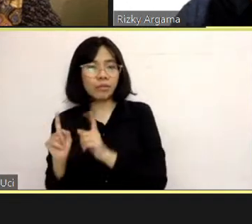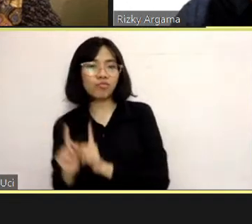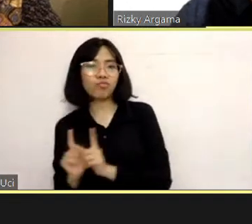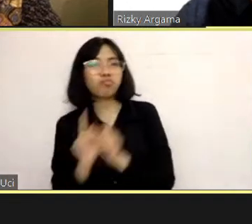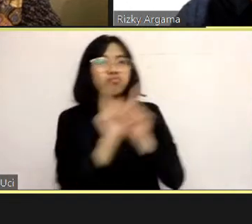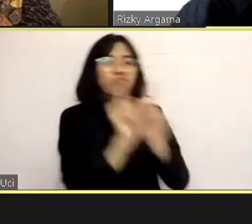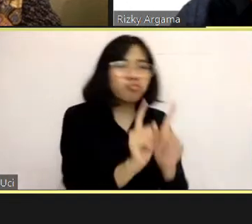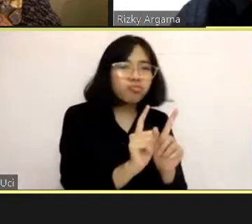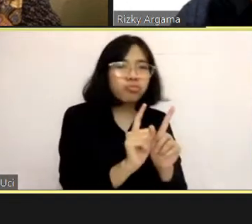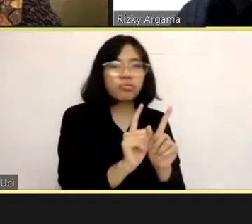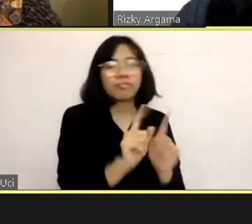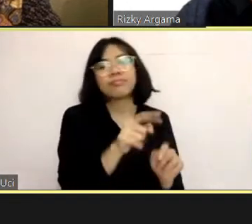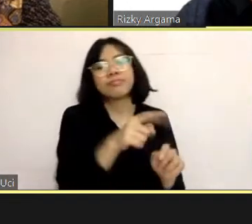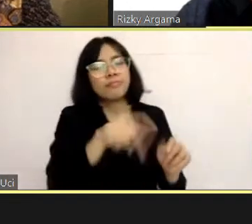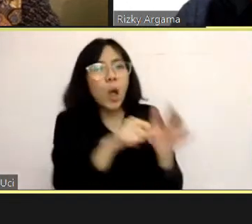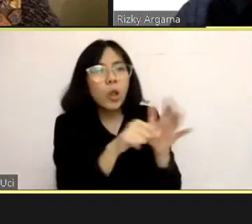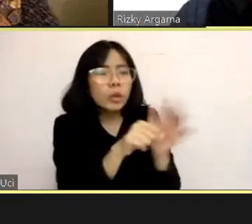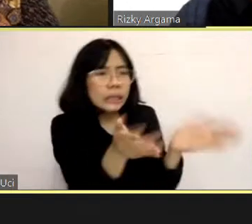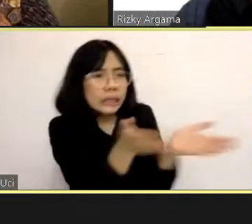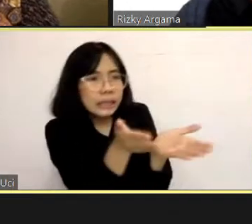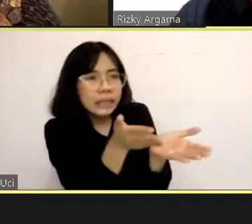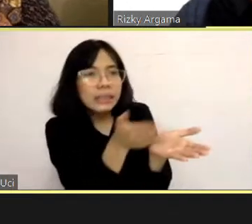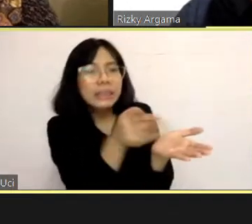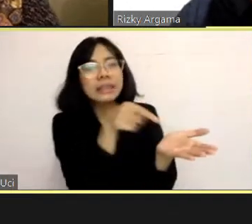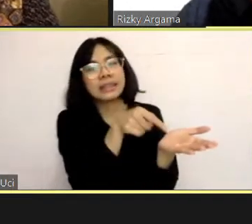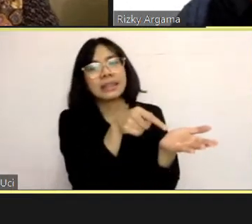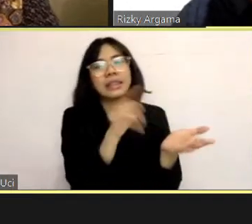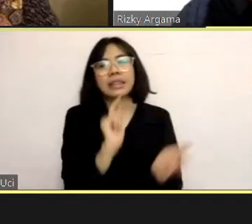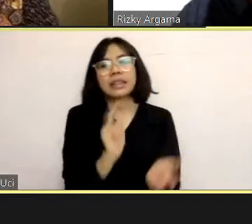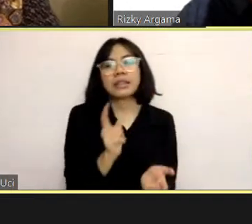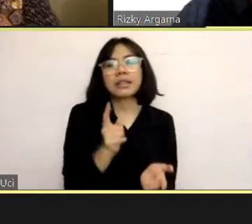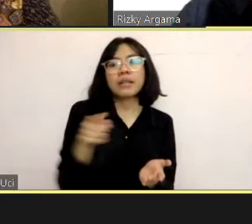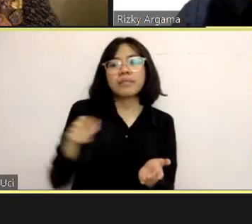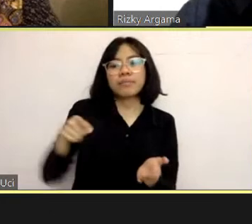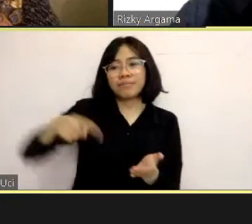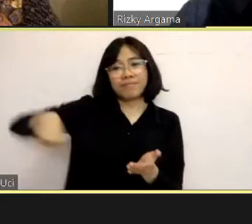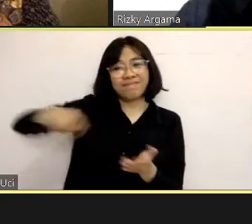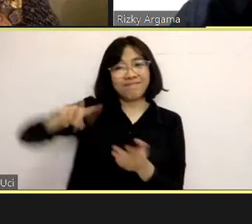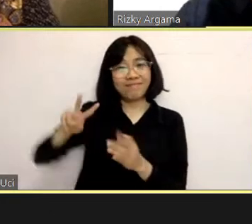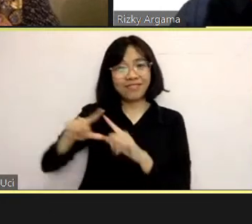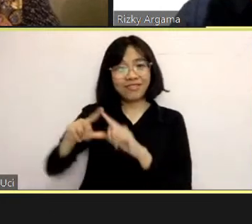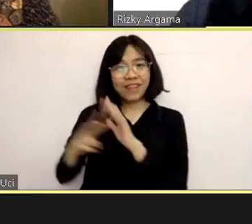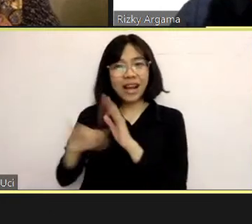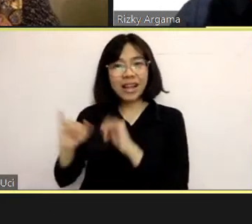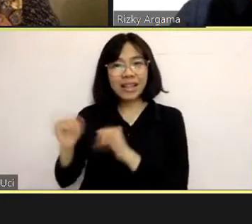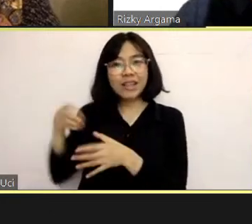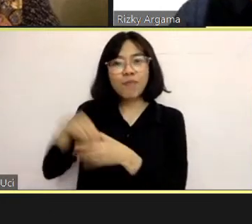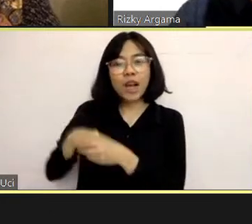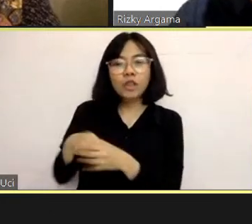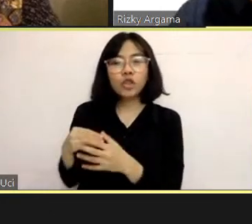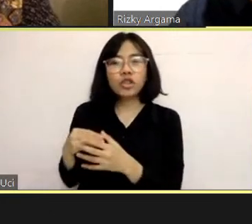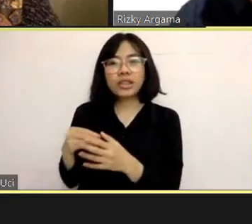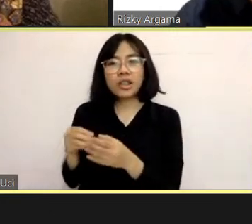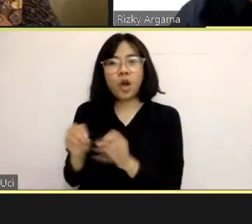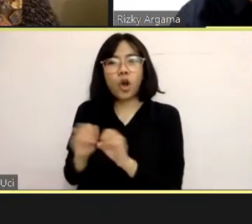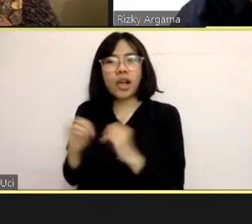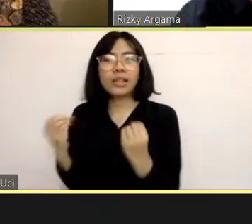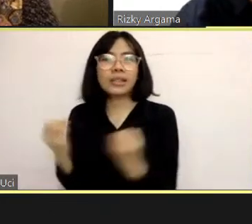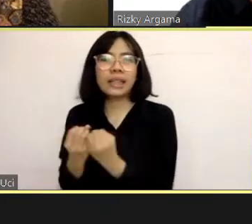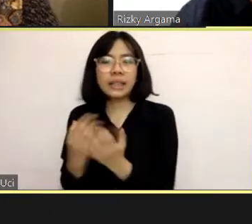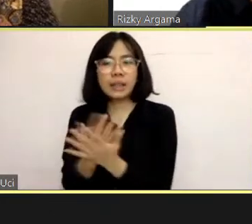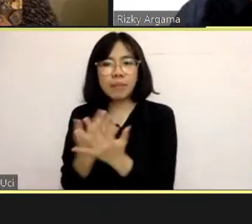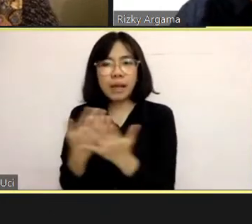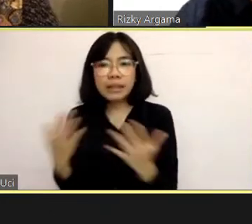bersama relawan paramedis jalanan lainnya sebagai bagian dari gerakan masyarakat sipil menjalankan perannya membantu keselamatan para peserta